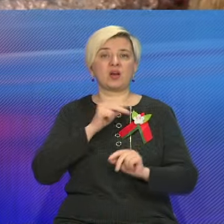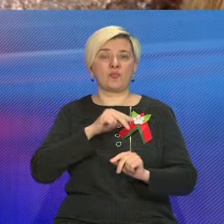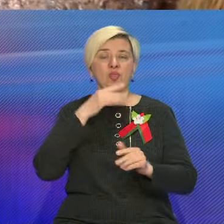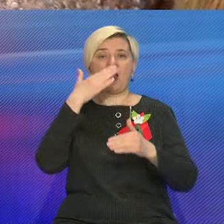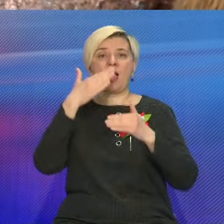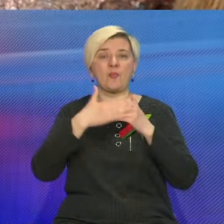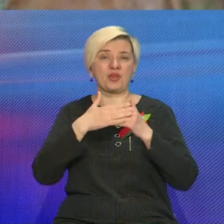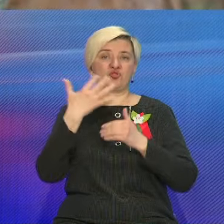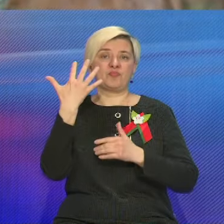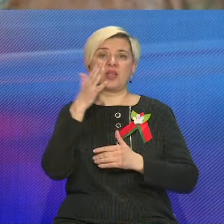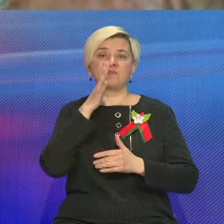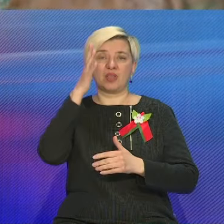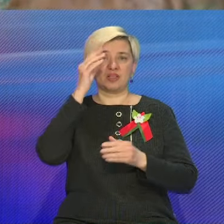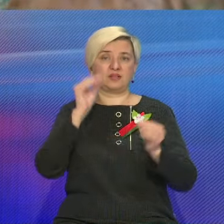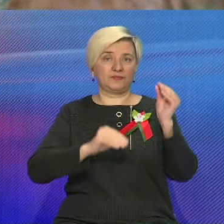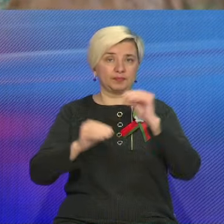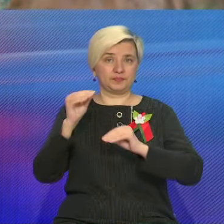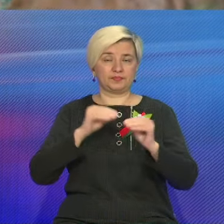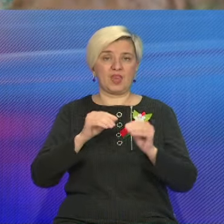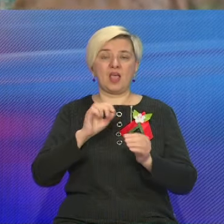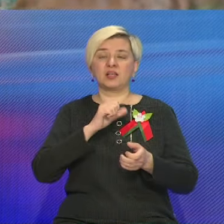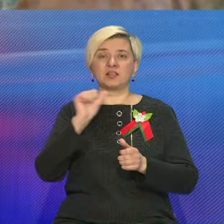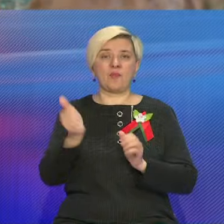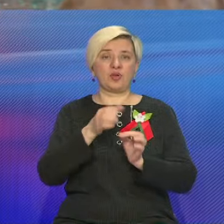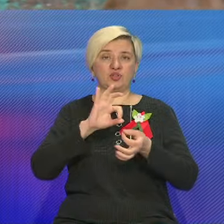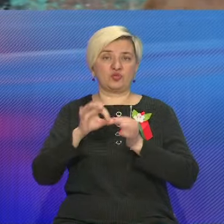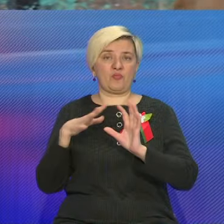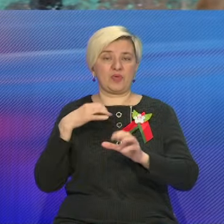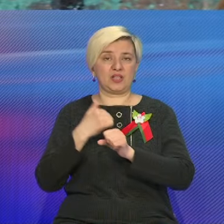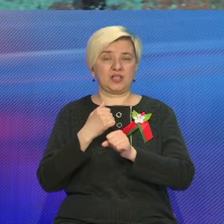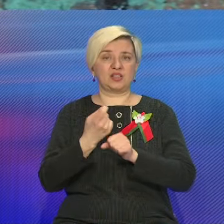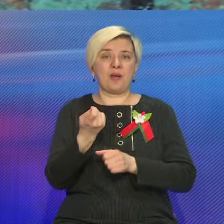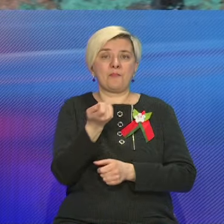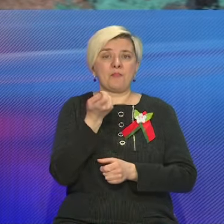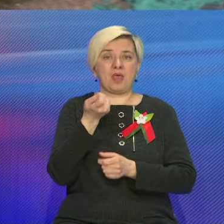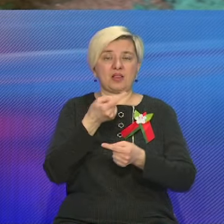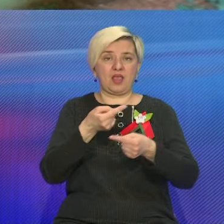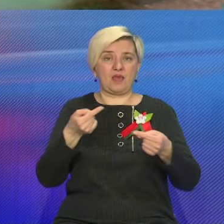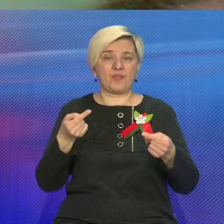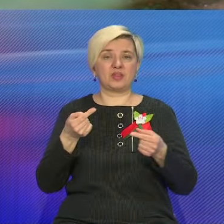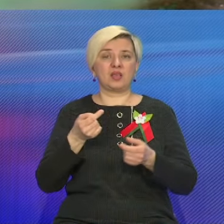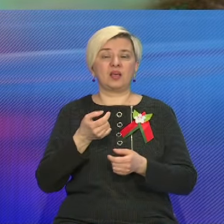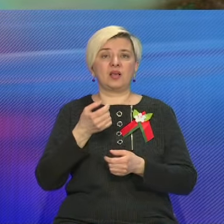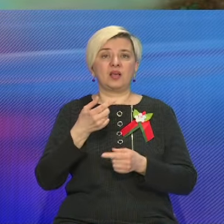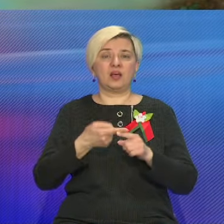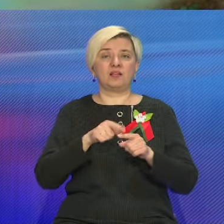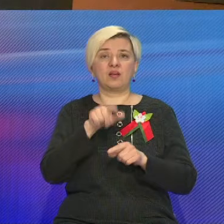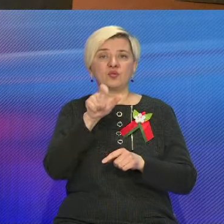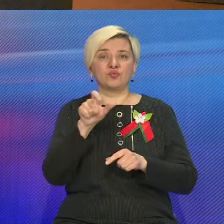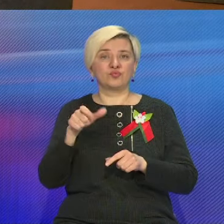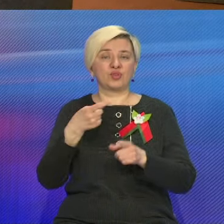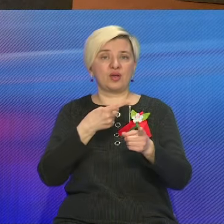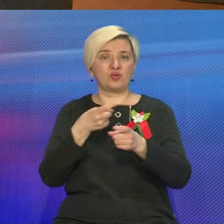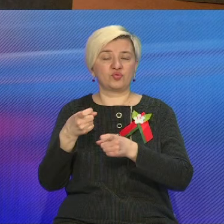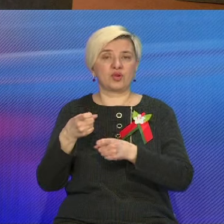5 месяцаў. Найбольш складаным было вырабіць дробныя элементы, а іх сотні – людзі, зброя, прадметы быту, жывёлы, дрэвы.